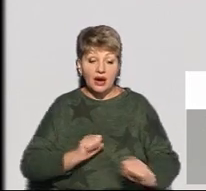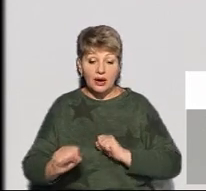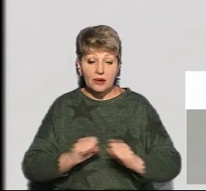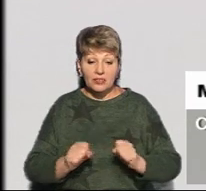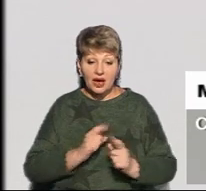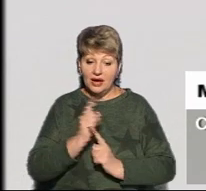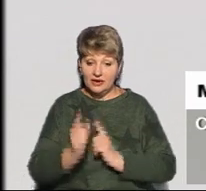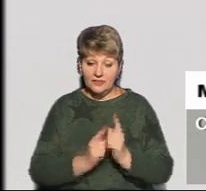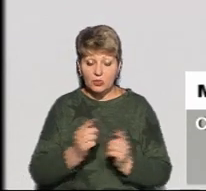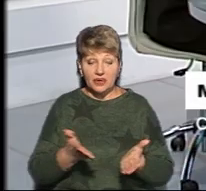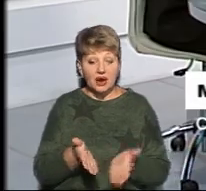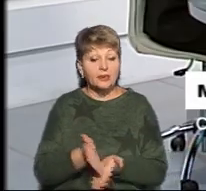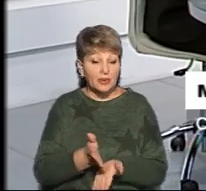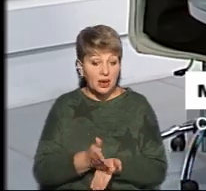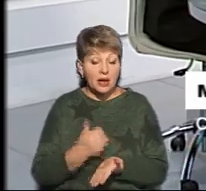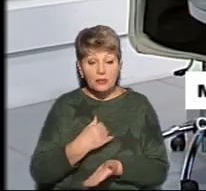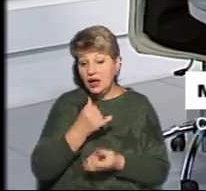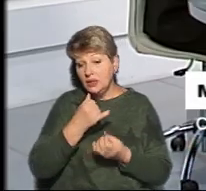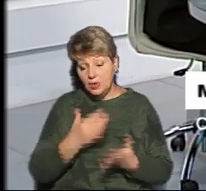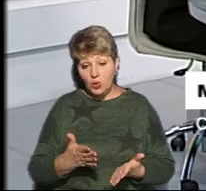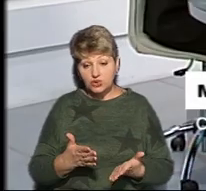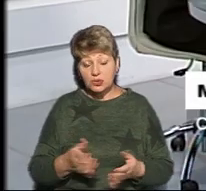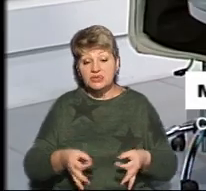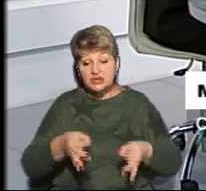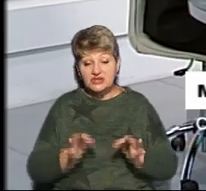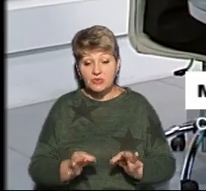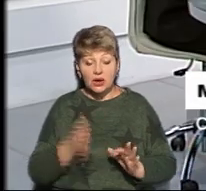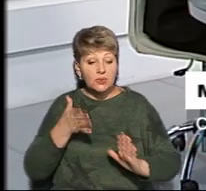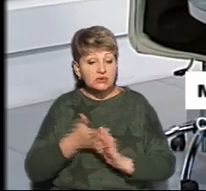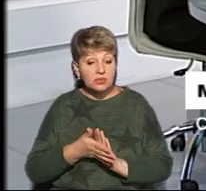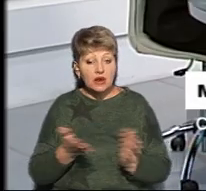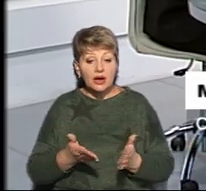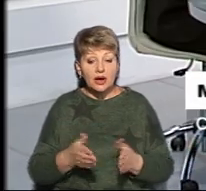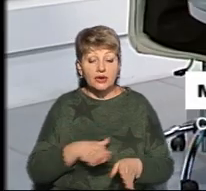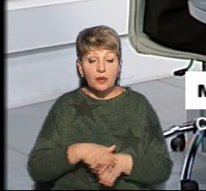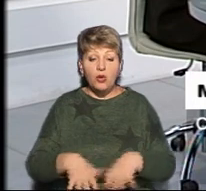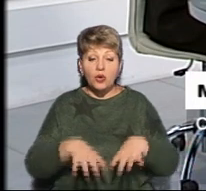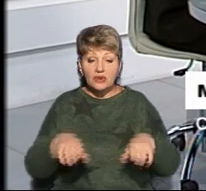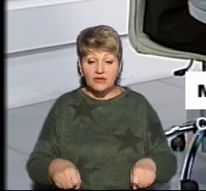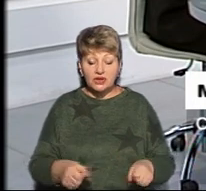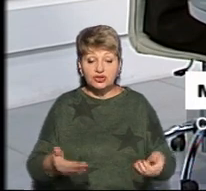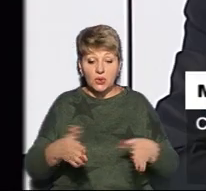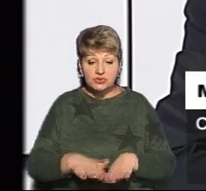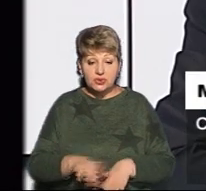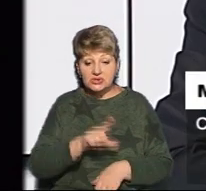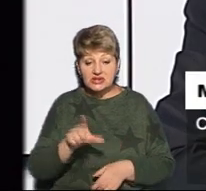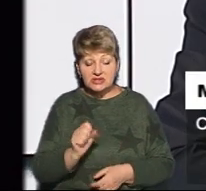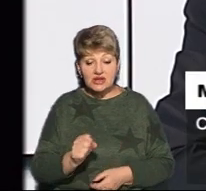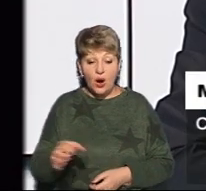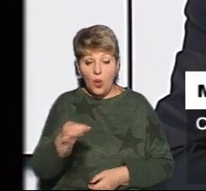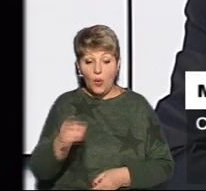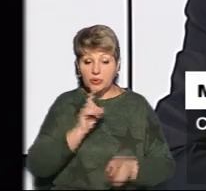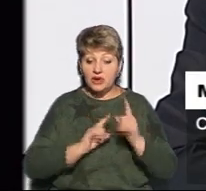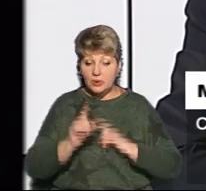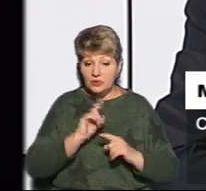адміністративно-територіальної реформи, яка триває, да, ми не можемо насправді розуміти, які повноваження залишаться саме обласної ради. Не виключено, що